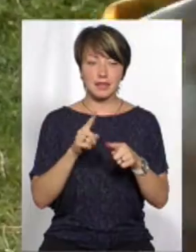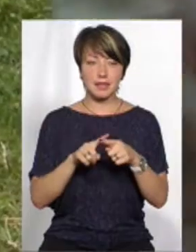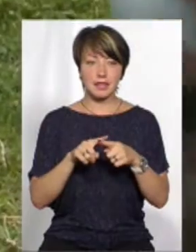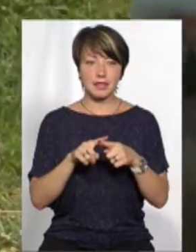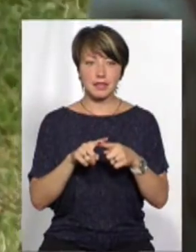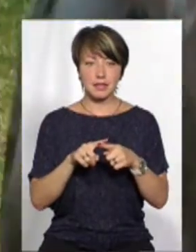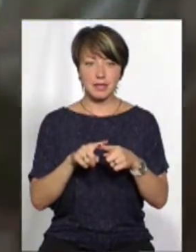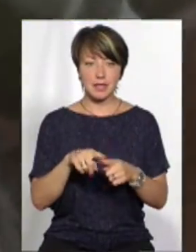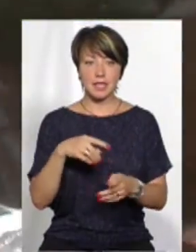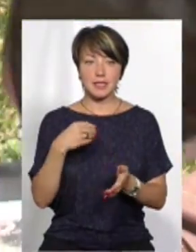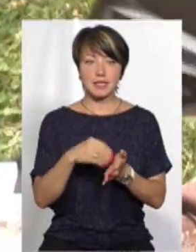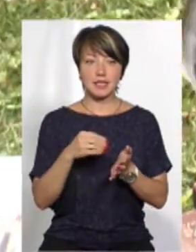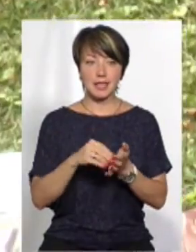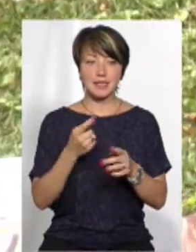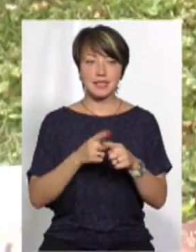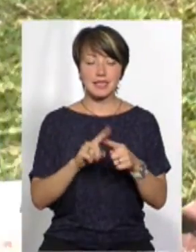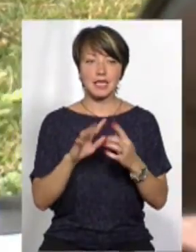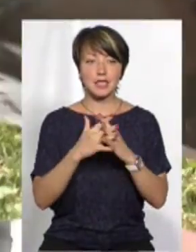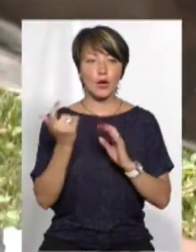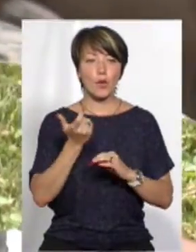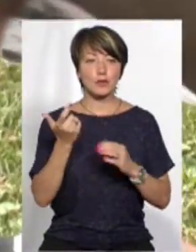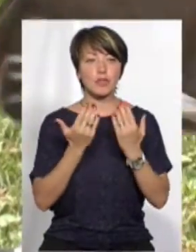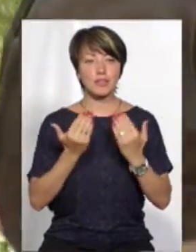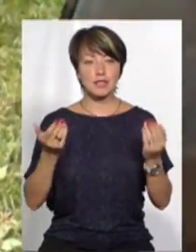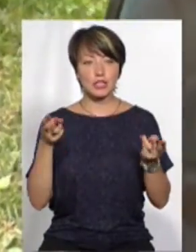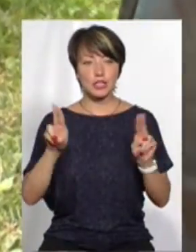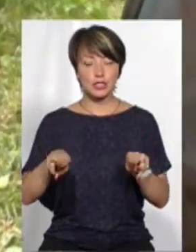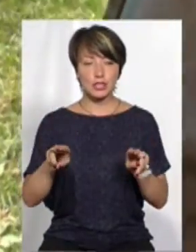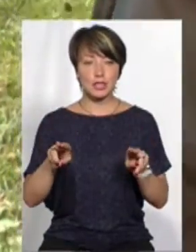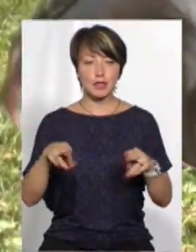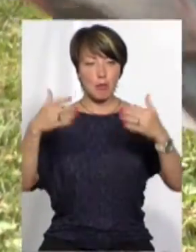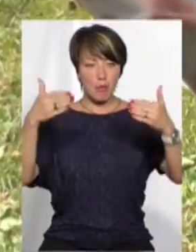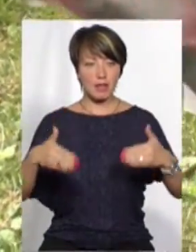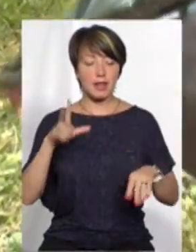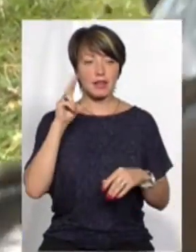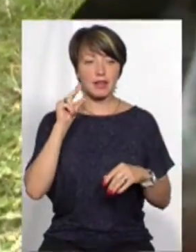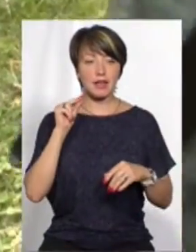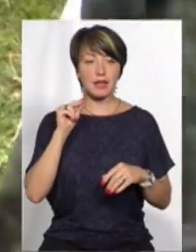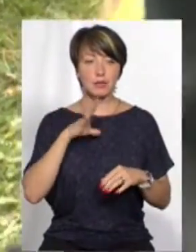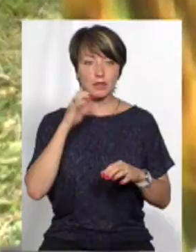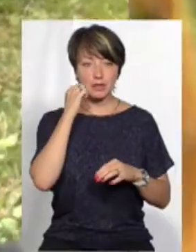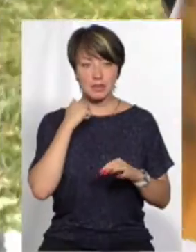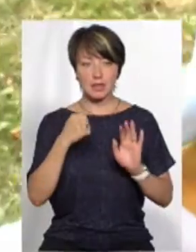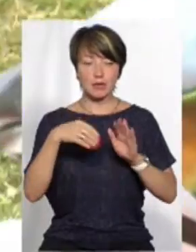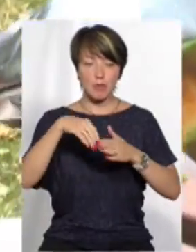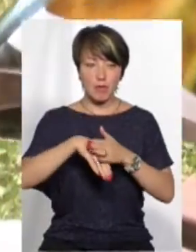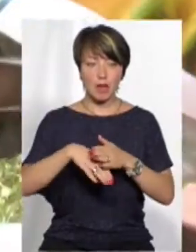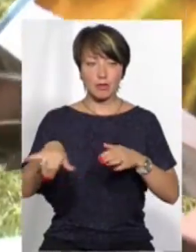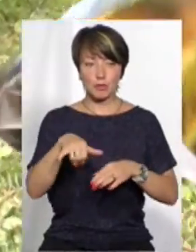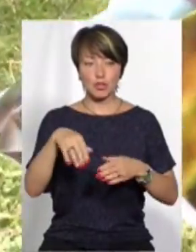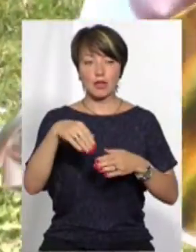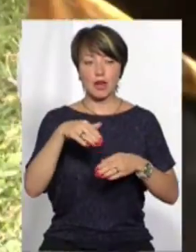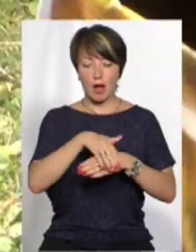була сільгоспвиставка, після якої залишились банери, там вже дати були старі. Ну, тут ми подкладочку пошили, карманчики